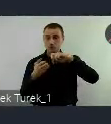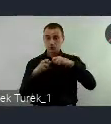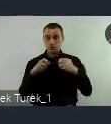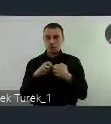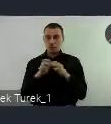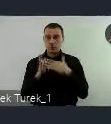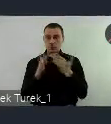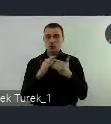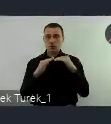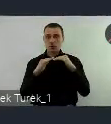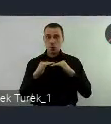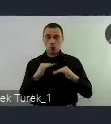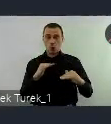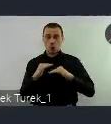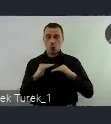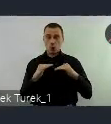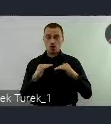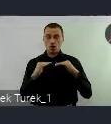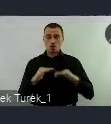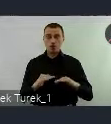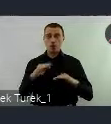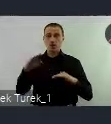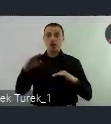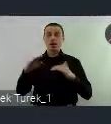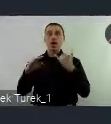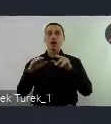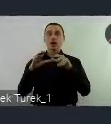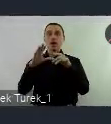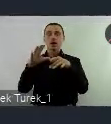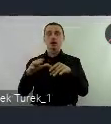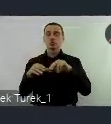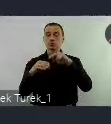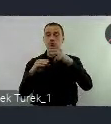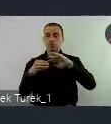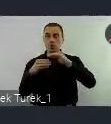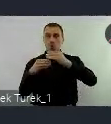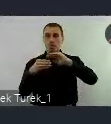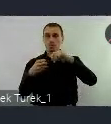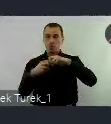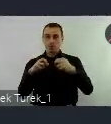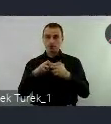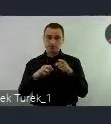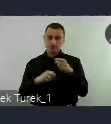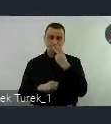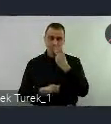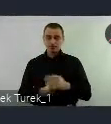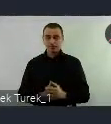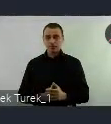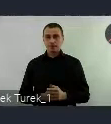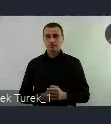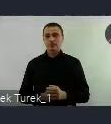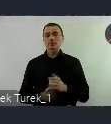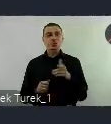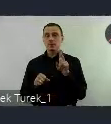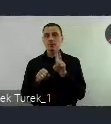siada w innym tempie niż siada fundament Czy cała konstrukcja pochylni często pojawiają się progi właśnie w ten sposób trzeba tego pilnować